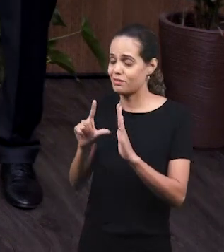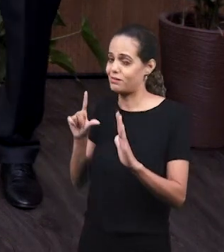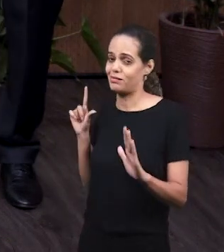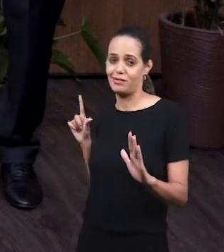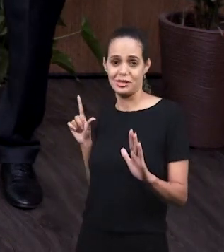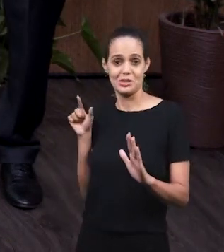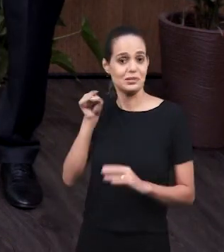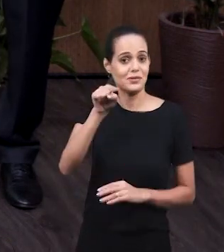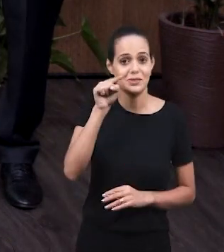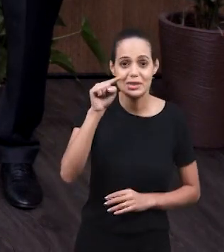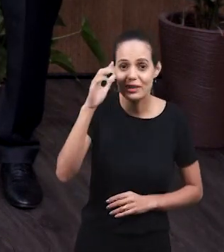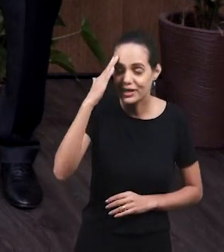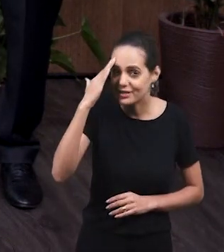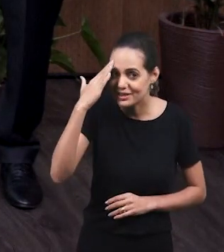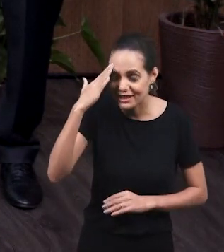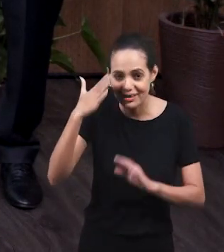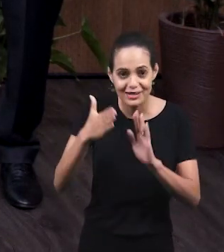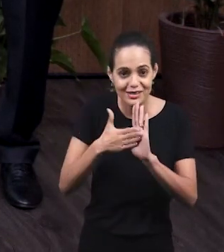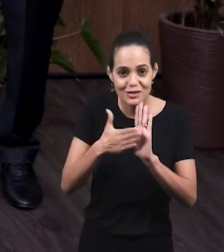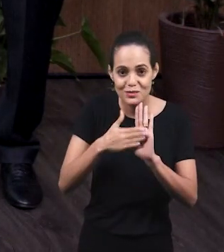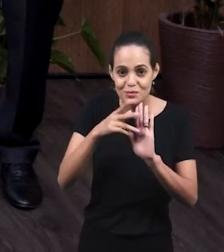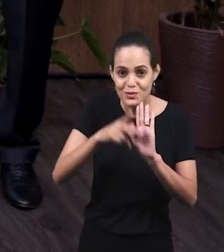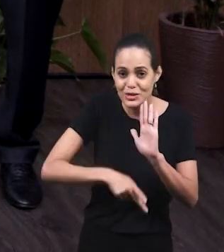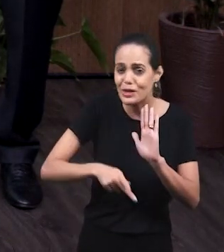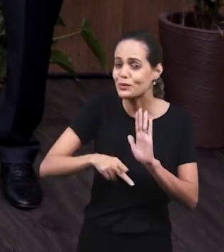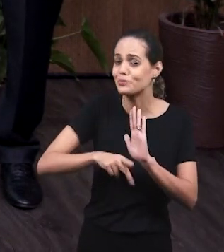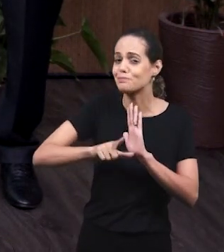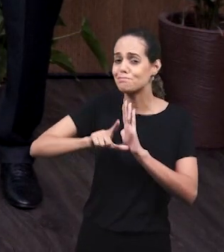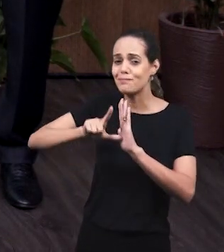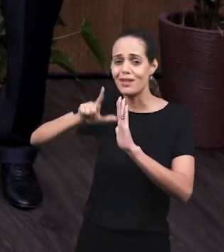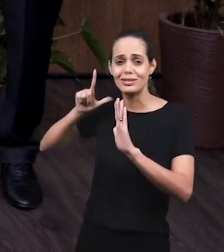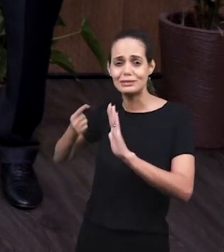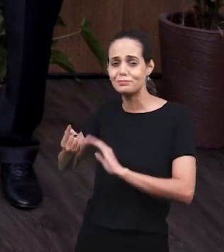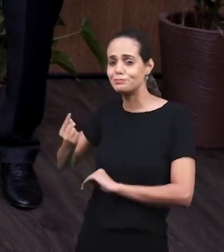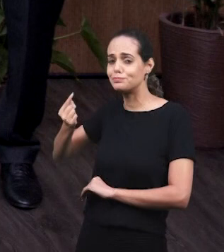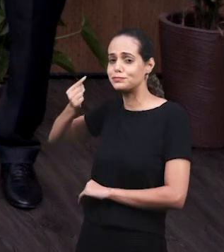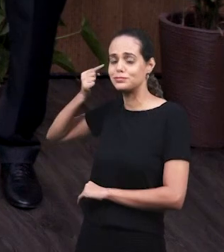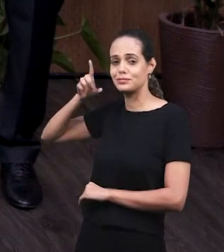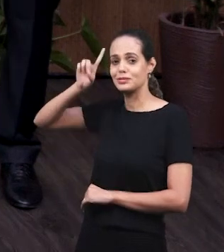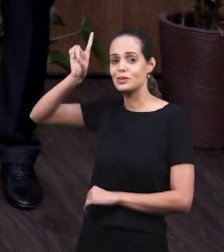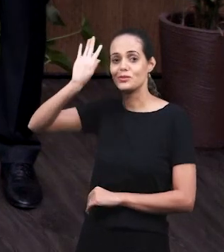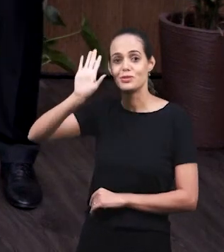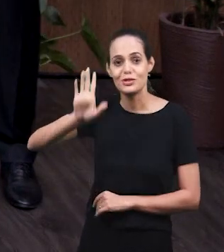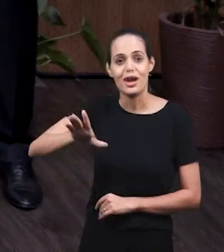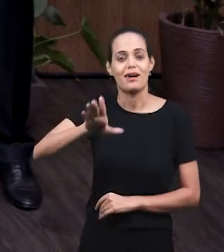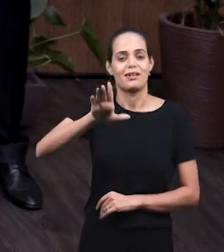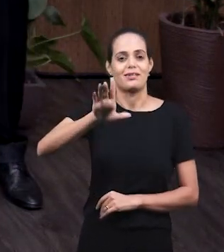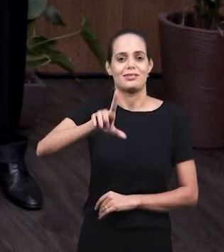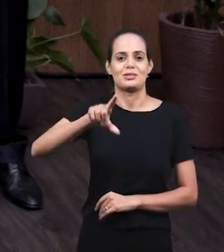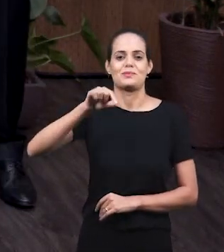avant qu'il comprenne cela, Dieu l'a élu pour le salut.